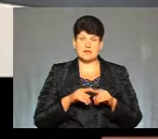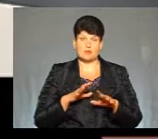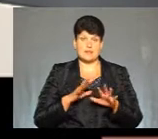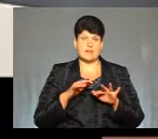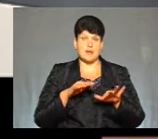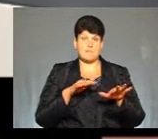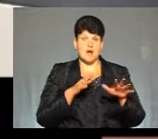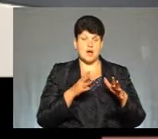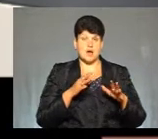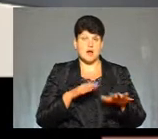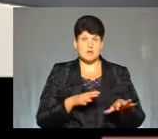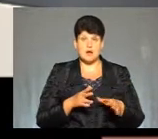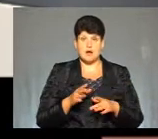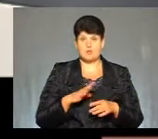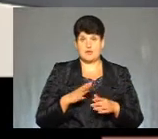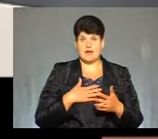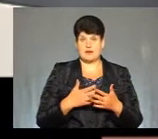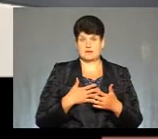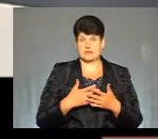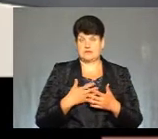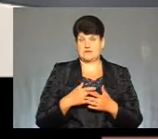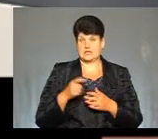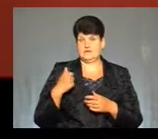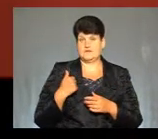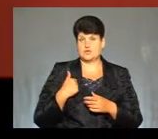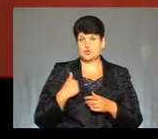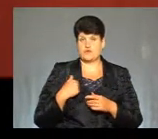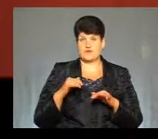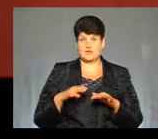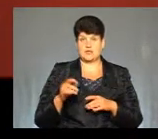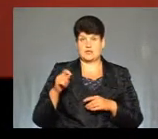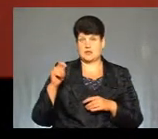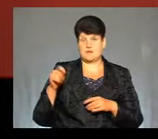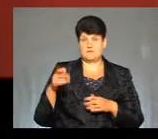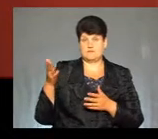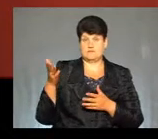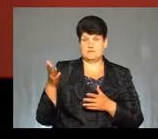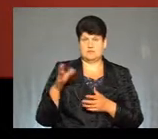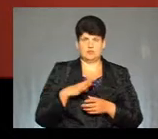параді, а в цей час відбувалися активні військові дії на фронті. І тут виникало